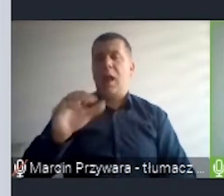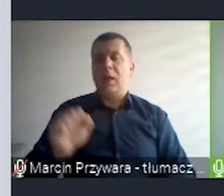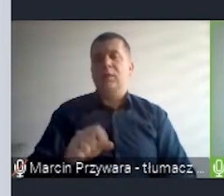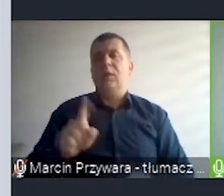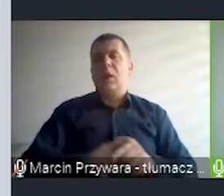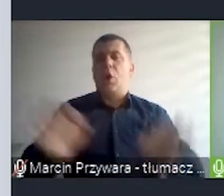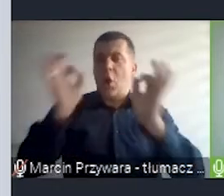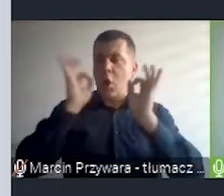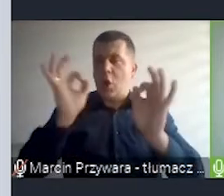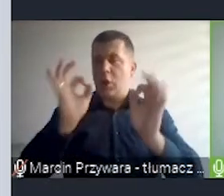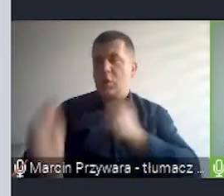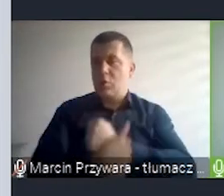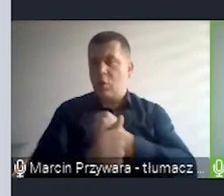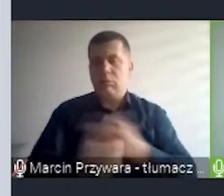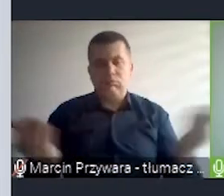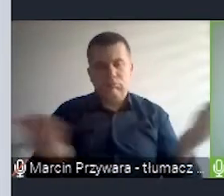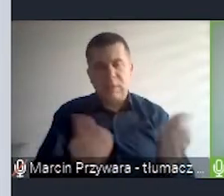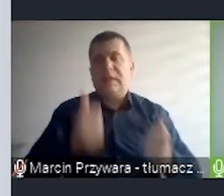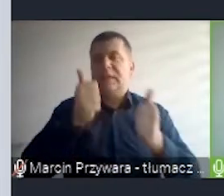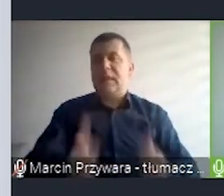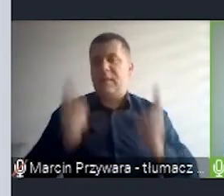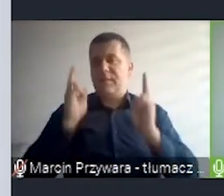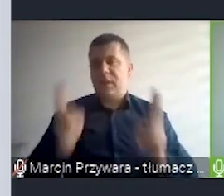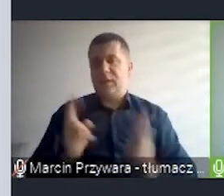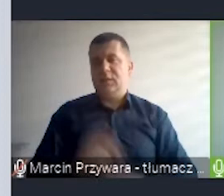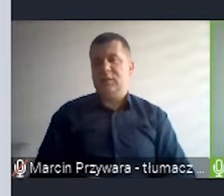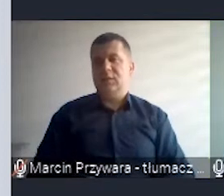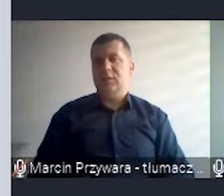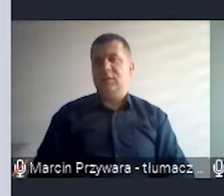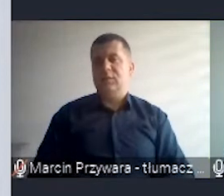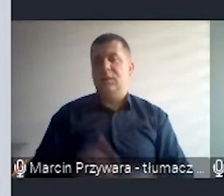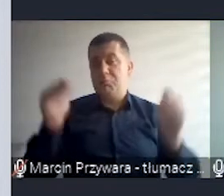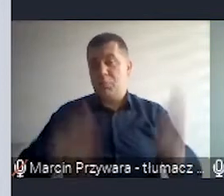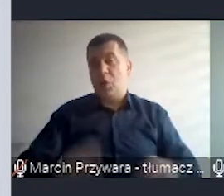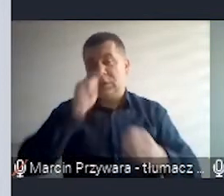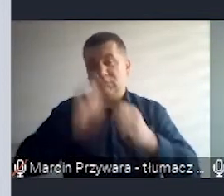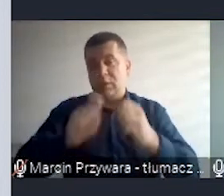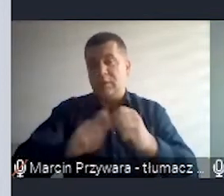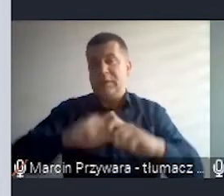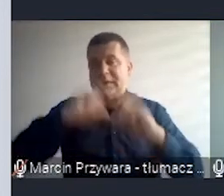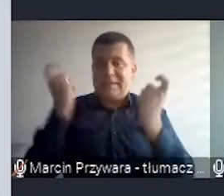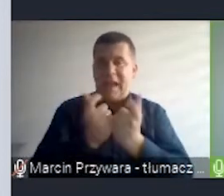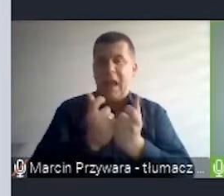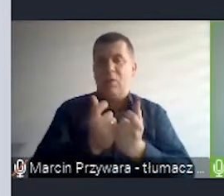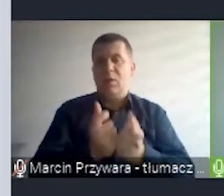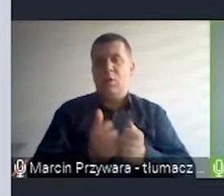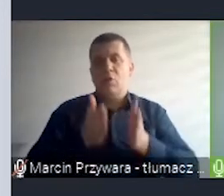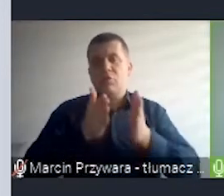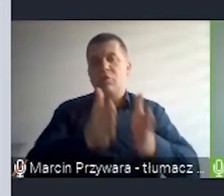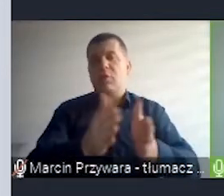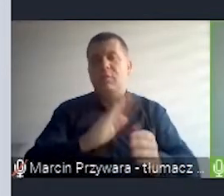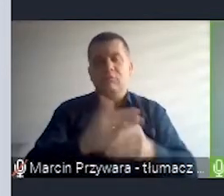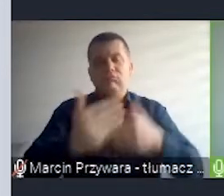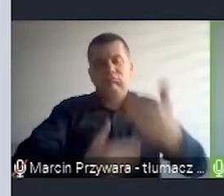również oryginały dokumentów i stan faktyczny. Może sprawdzić całą ścieżkę